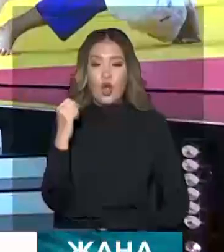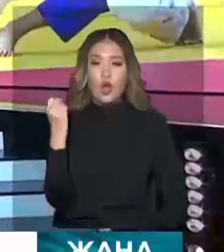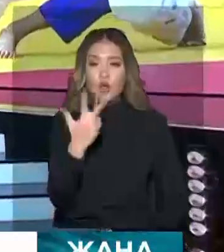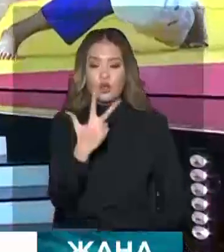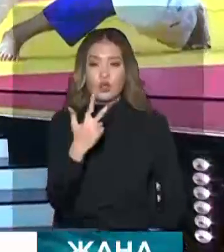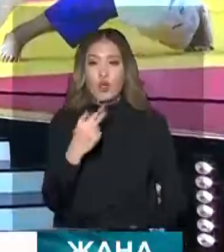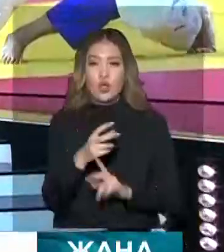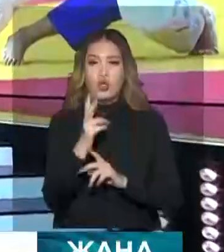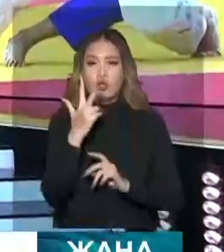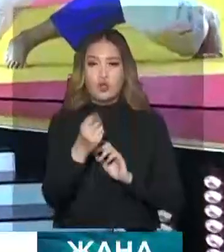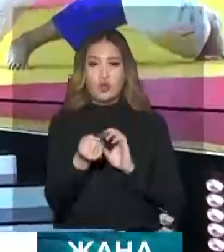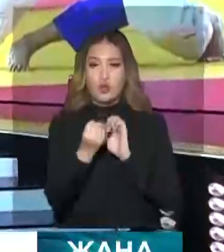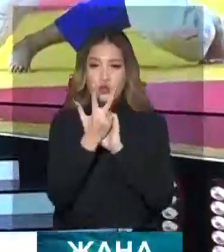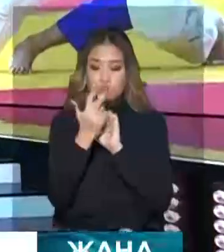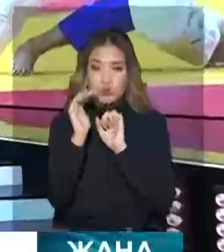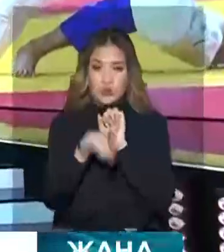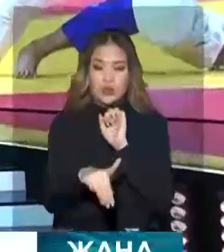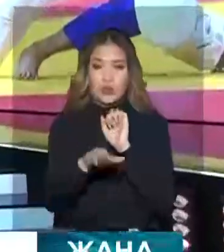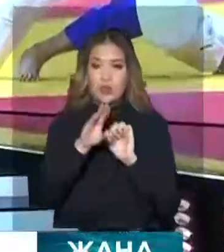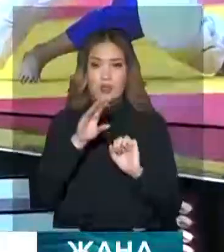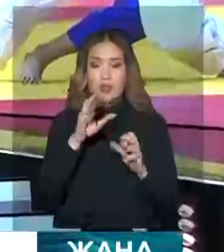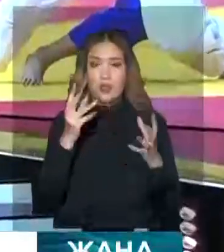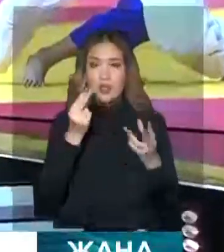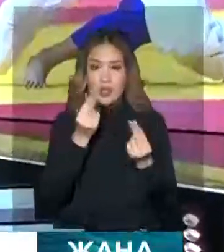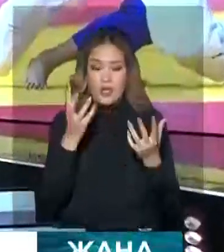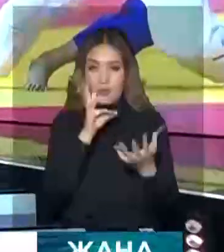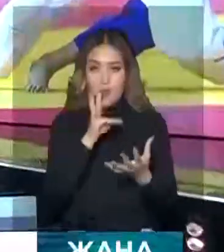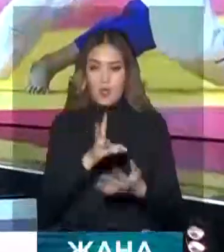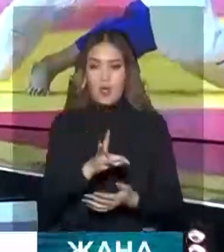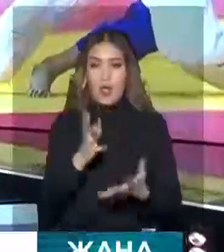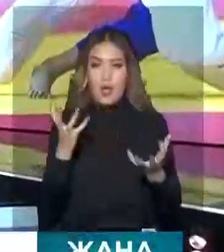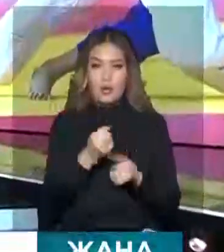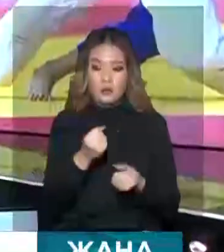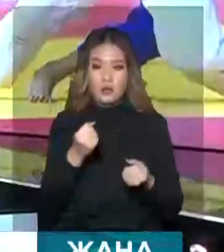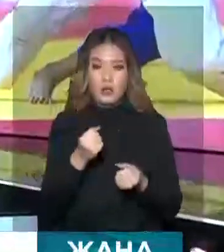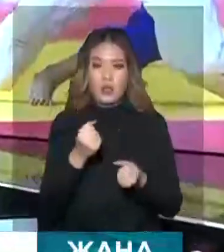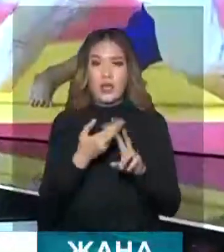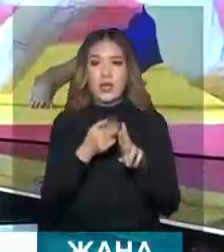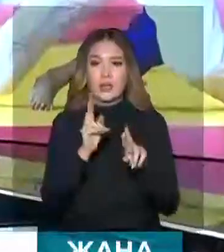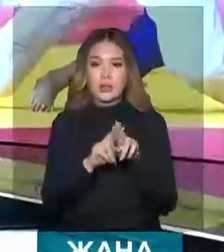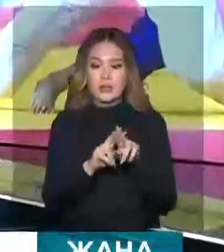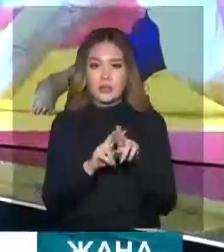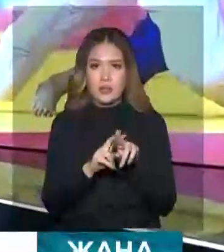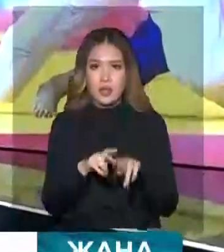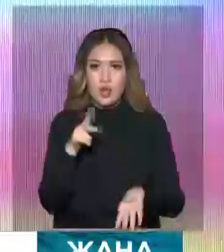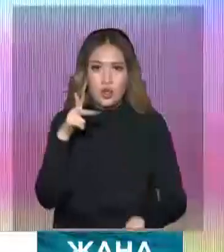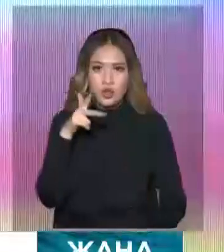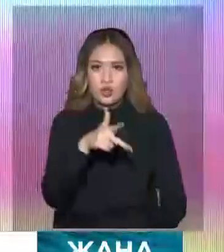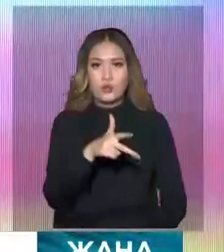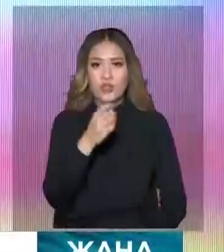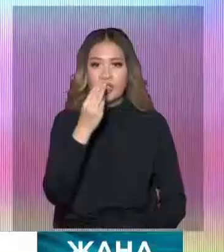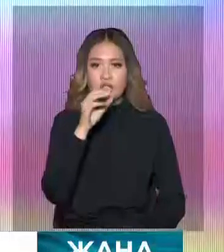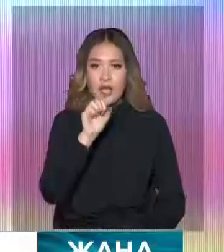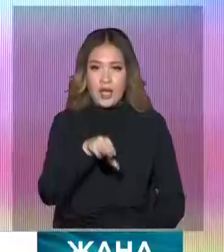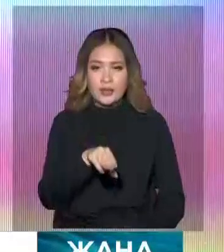бойы 313 000 теңгеден алып отырады. Жоқ, Ол былай айтқан кезде Ануар 3000 штаттық